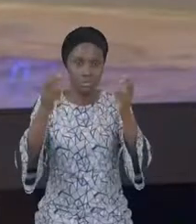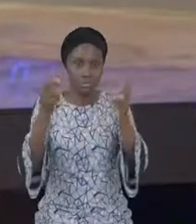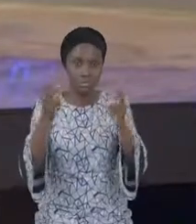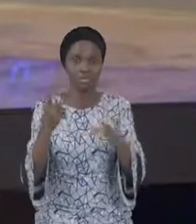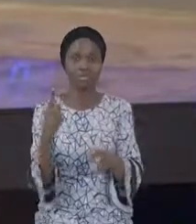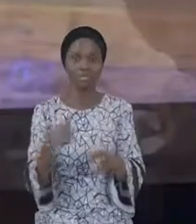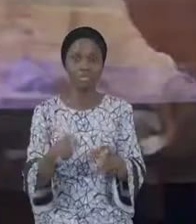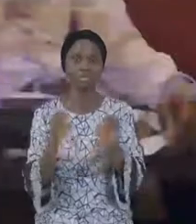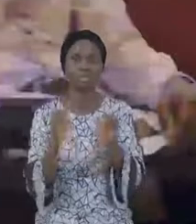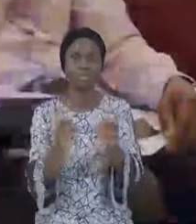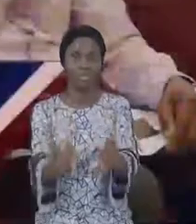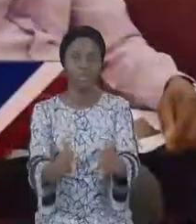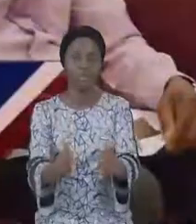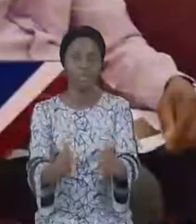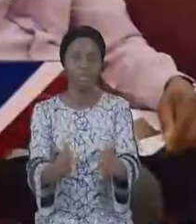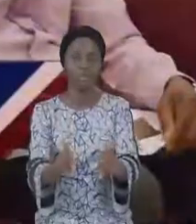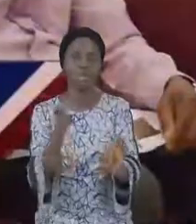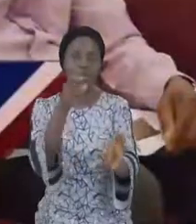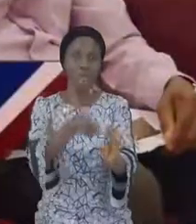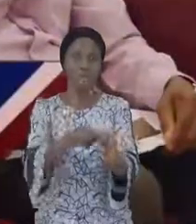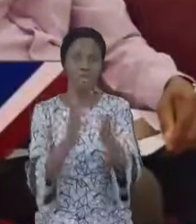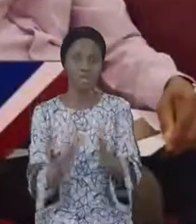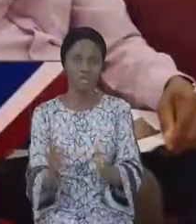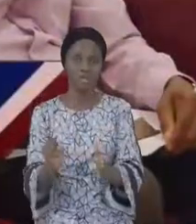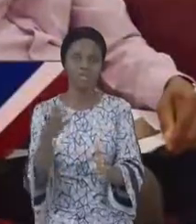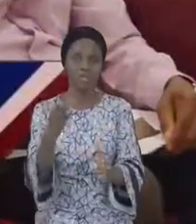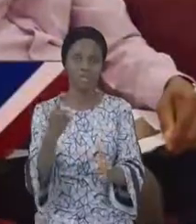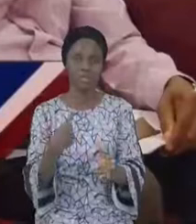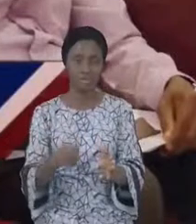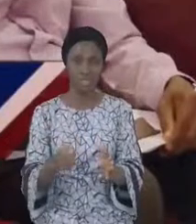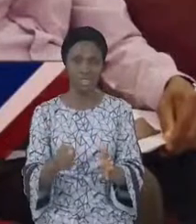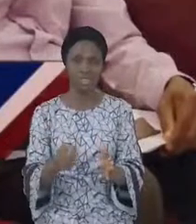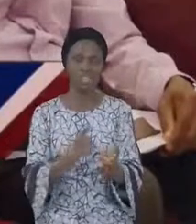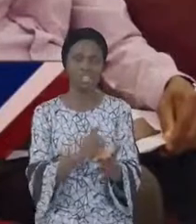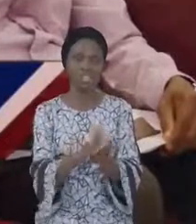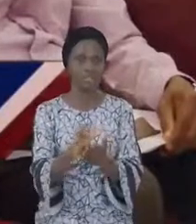Les participants privilégiés ». Les participants